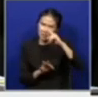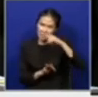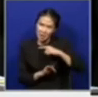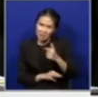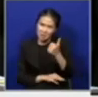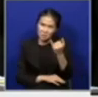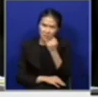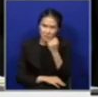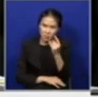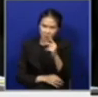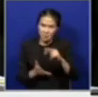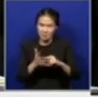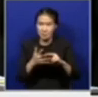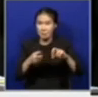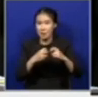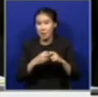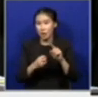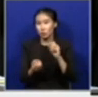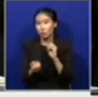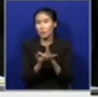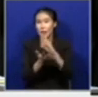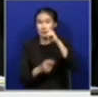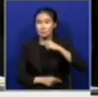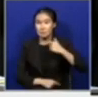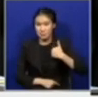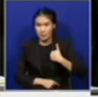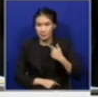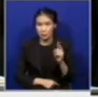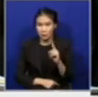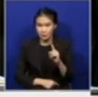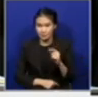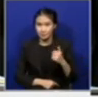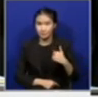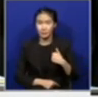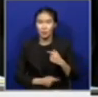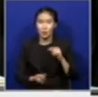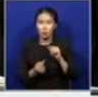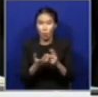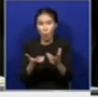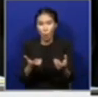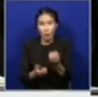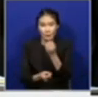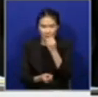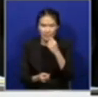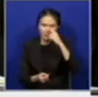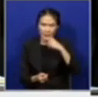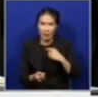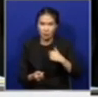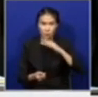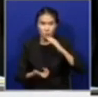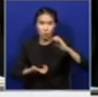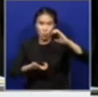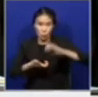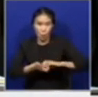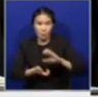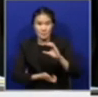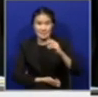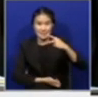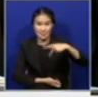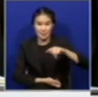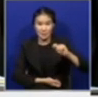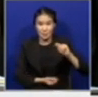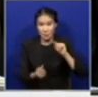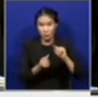ต้องสูญเสียไปจากการเข้าร่วมความตกลง CPTPP ดังนั้นค่ะเราต้องชั่งน้ำหนักนะคะว่า